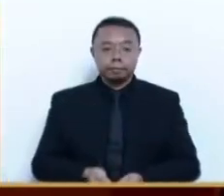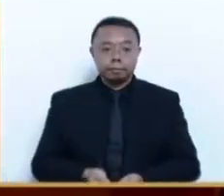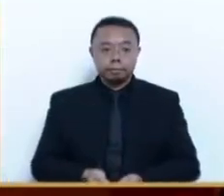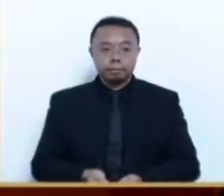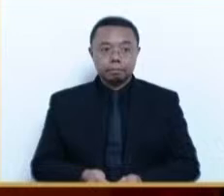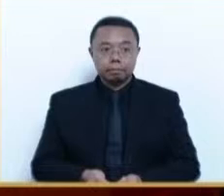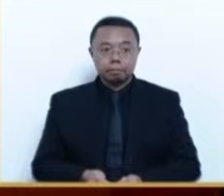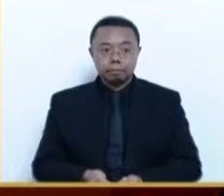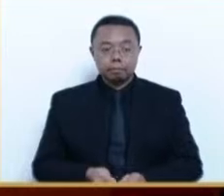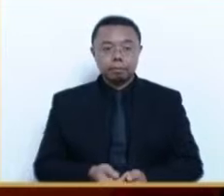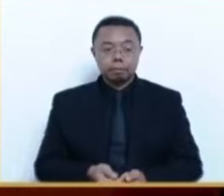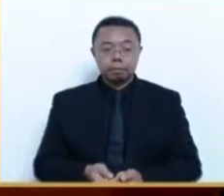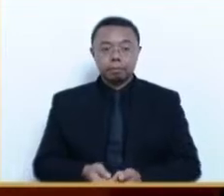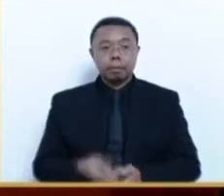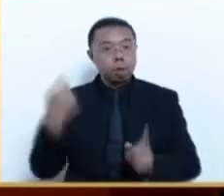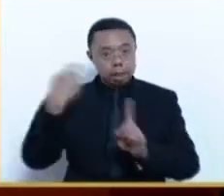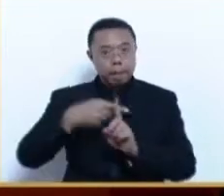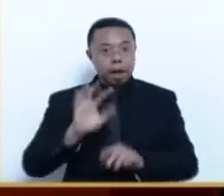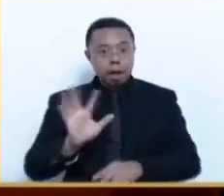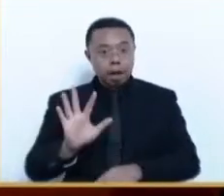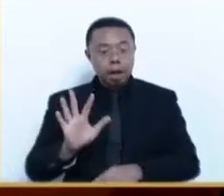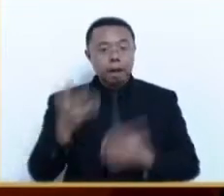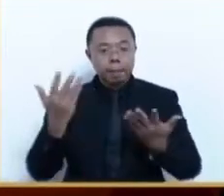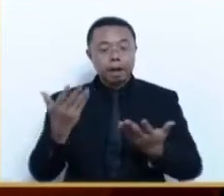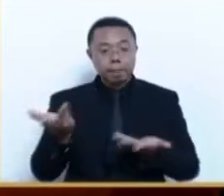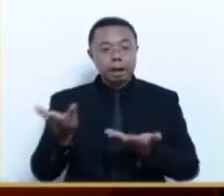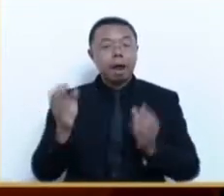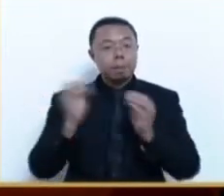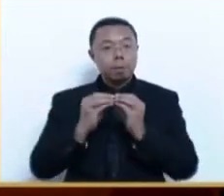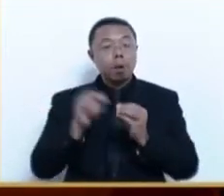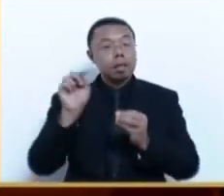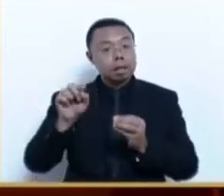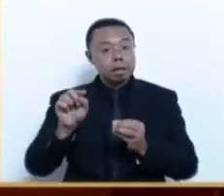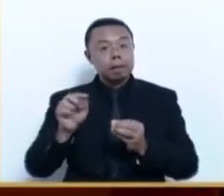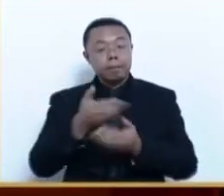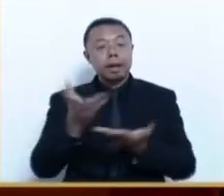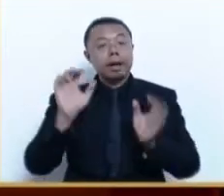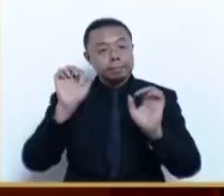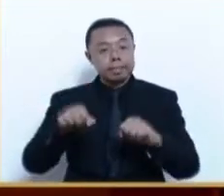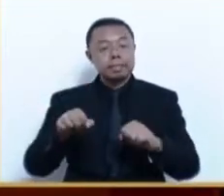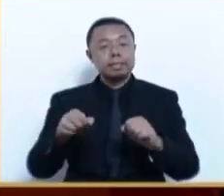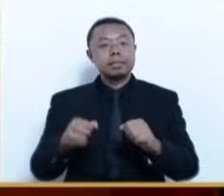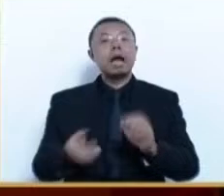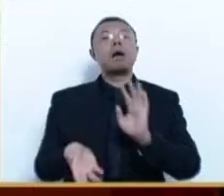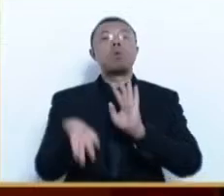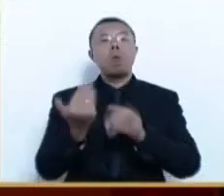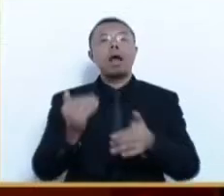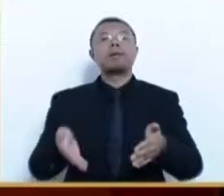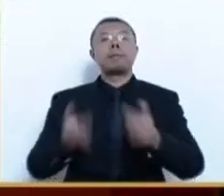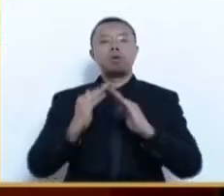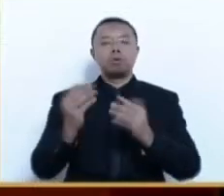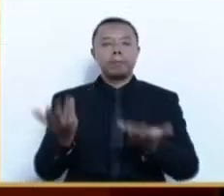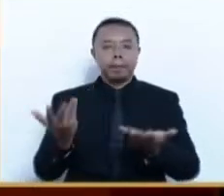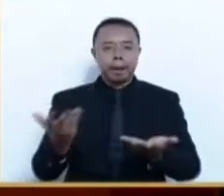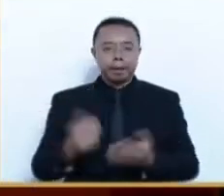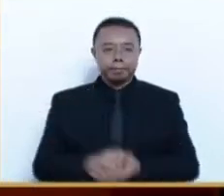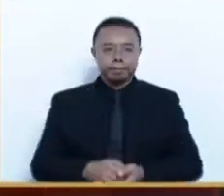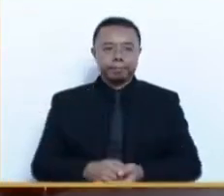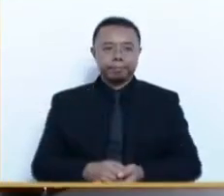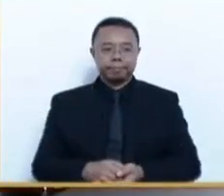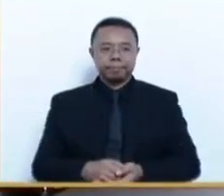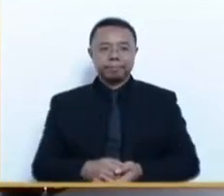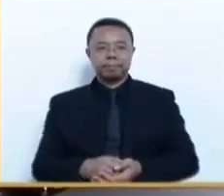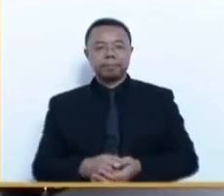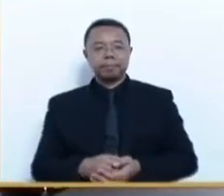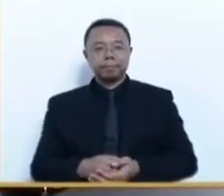Masih ada sisa waktu Bapak akan ditabahkan Iya Bagaimana membuat itu mereka bisa bangkit kembali ik